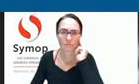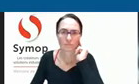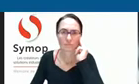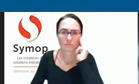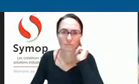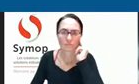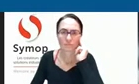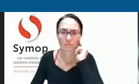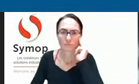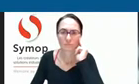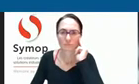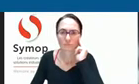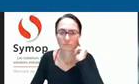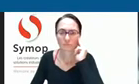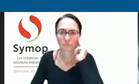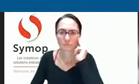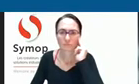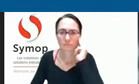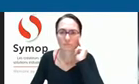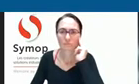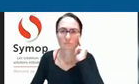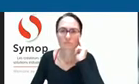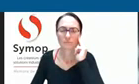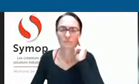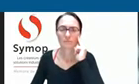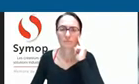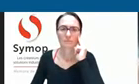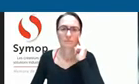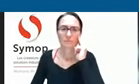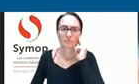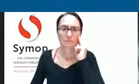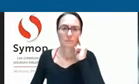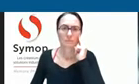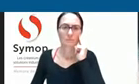qu'aujourd'hui, quand on fait les tournées, on a